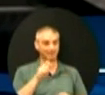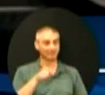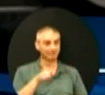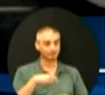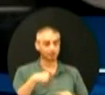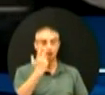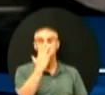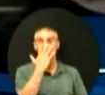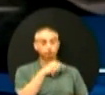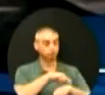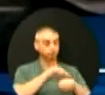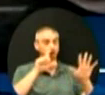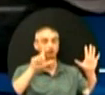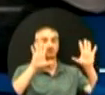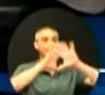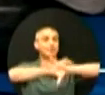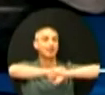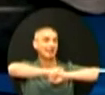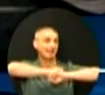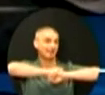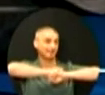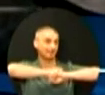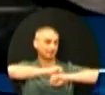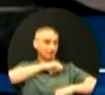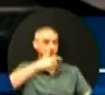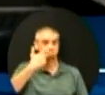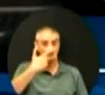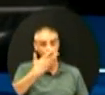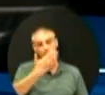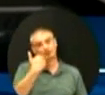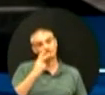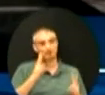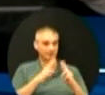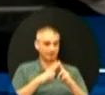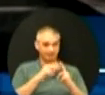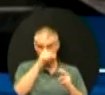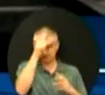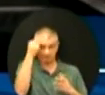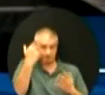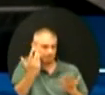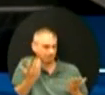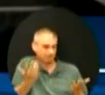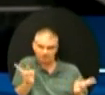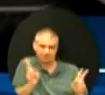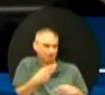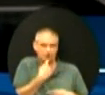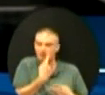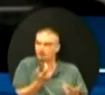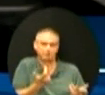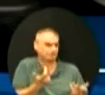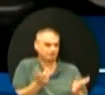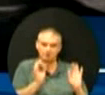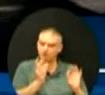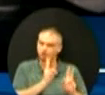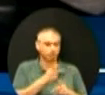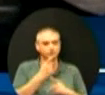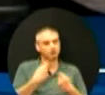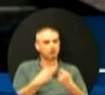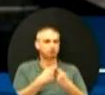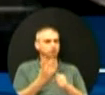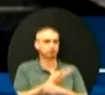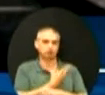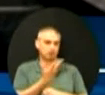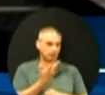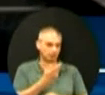הכנסת ביום חמישי 19:00, 3 ימים לפני שמתכנס כנס הקיץ, אי אפשר להגיד על זה בשום אופן שזה עניין